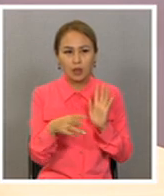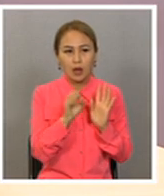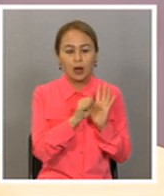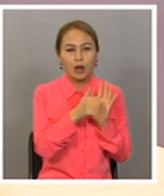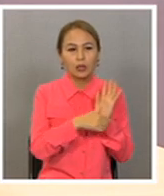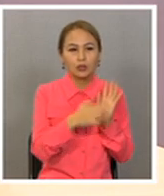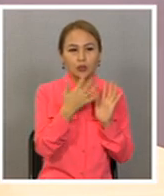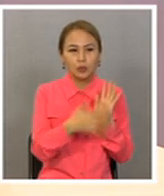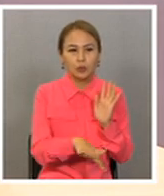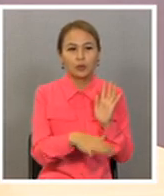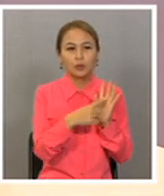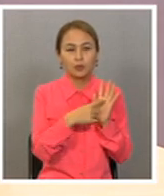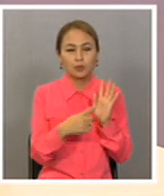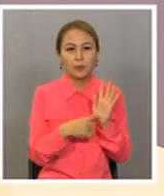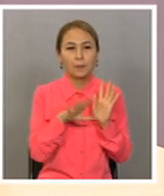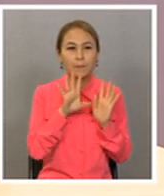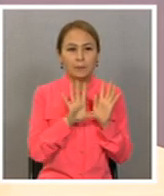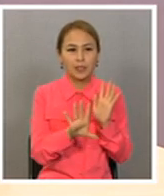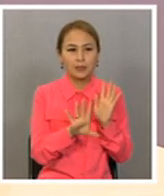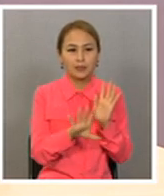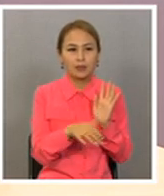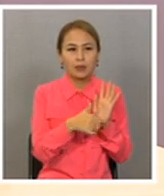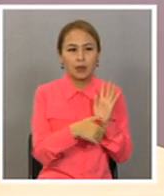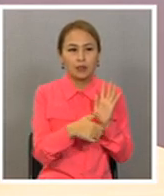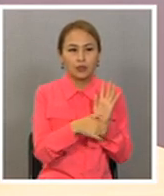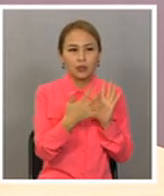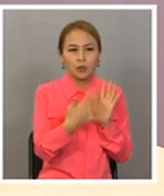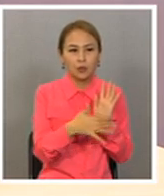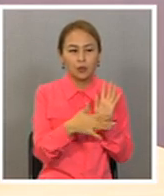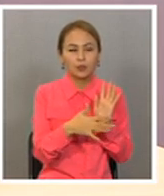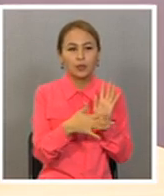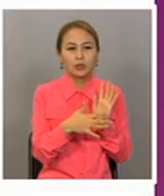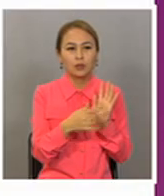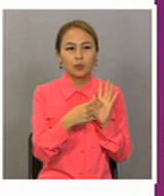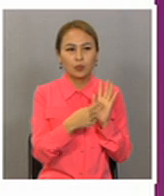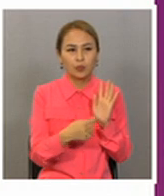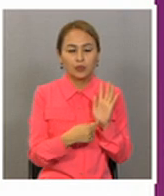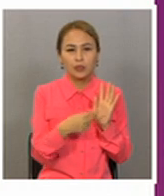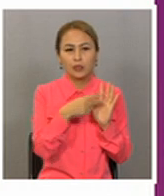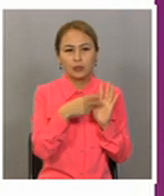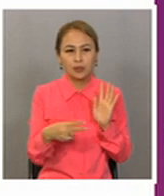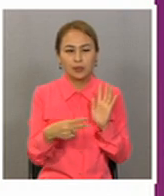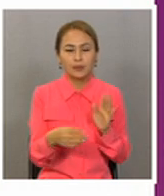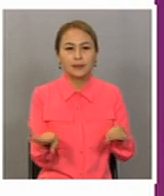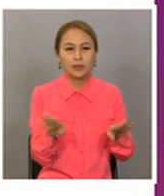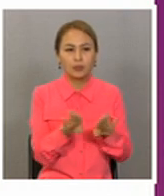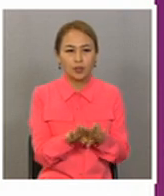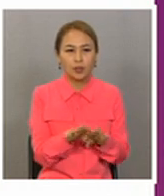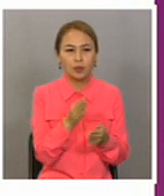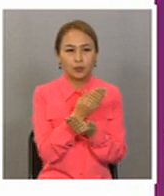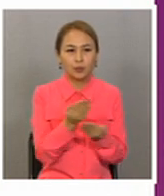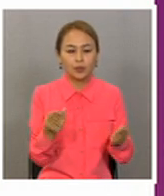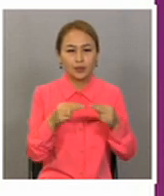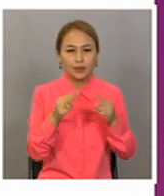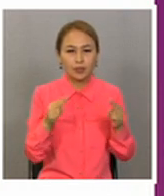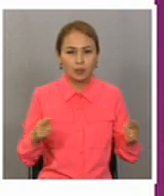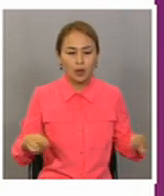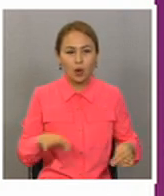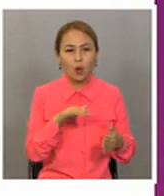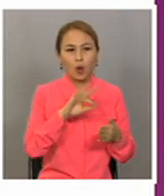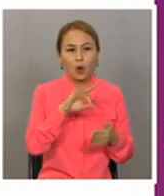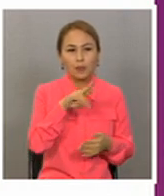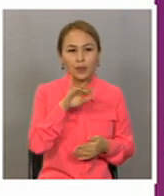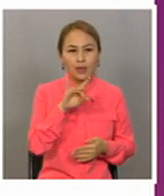650 мен 5-тің бөліндісі 650 мен 5-тің бөлінісіне тең. Демек, бұл ғимарат опера және